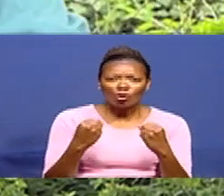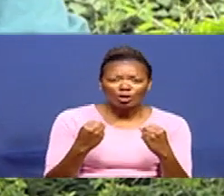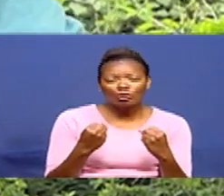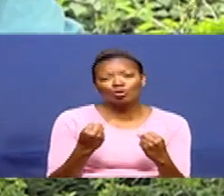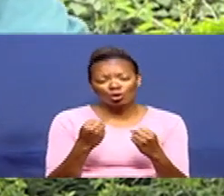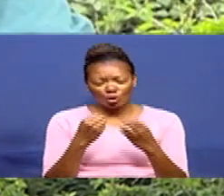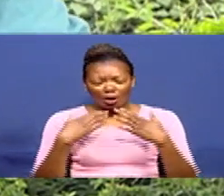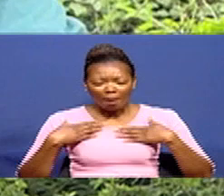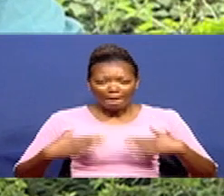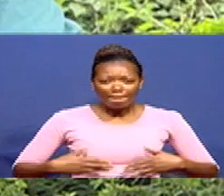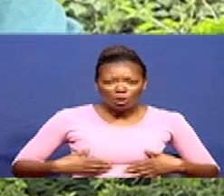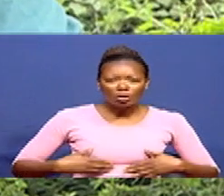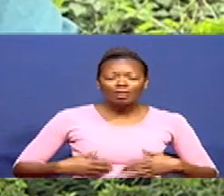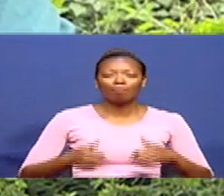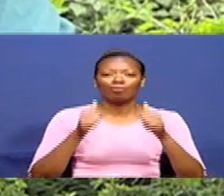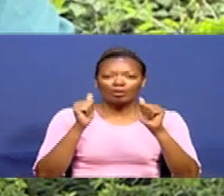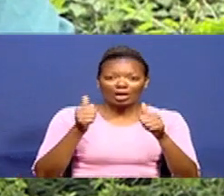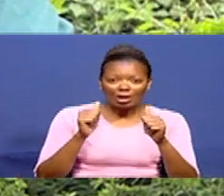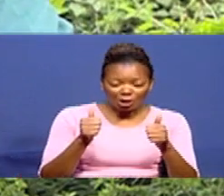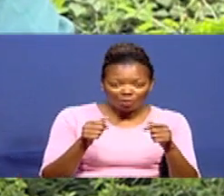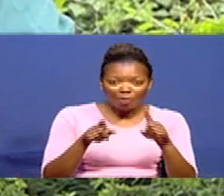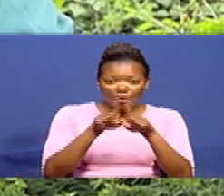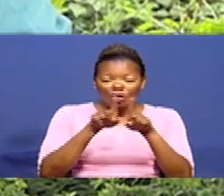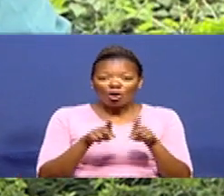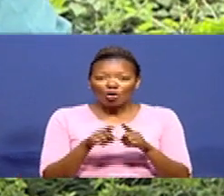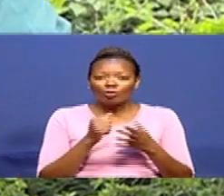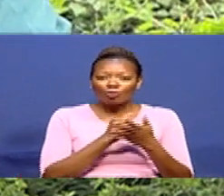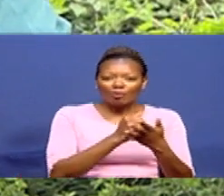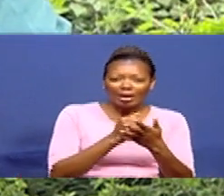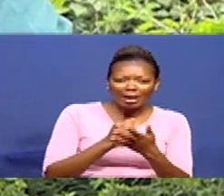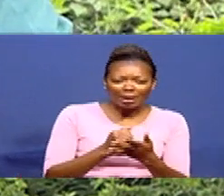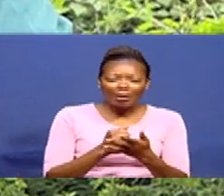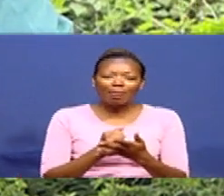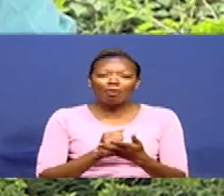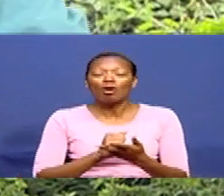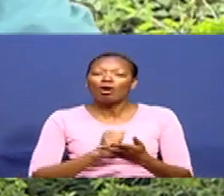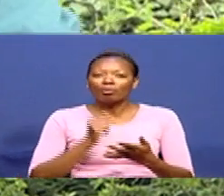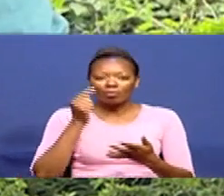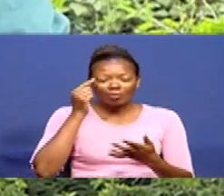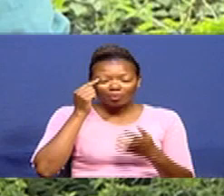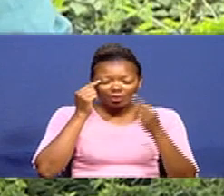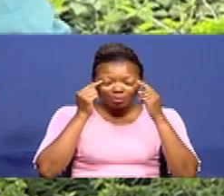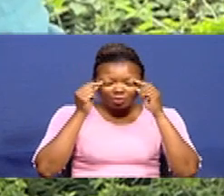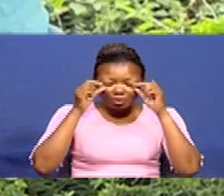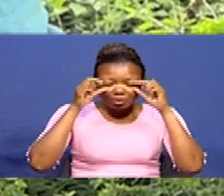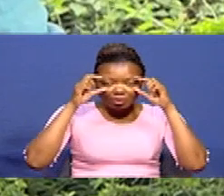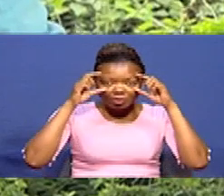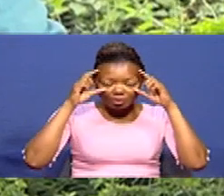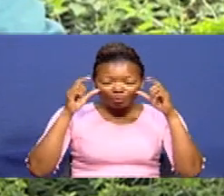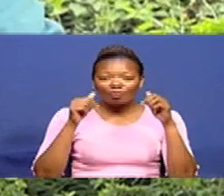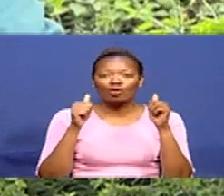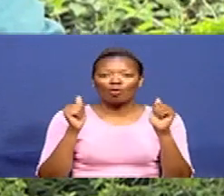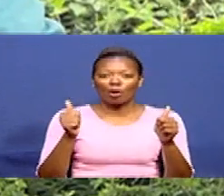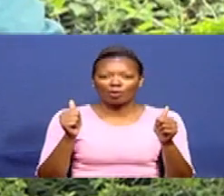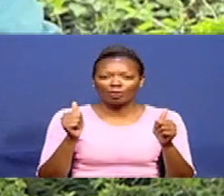chembe za madini ya vitamin K. Isitoshe pia husaidia katika kuongeza nguvu za macho. Kitoweo cha